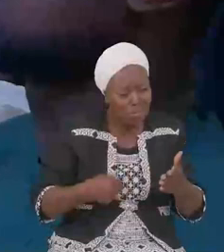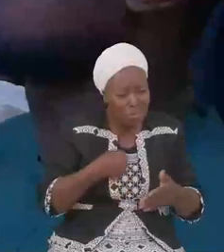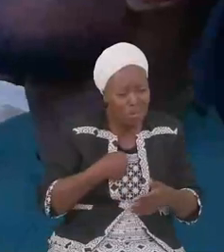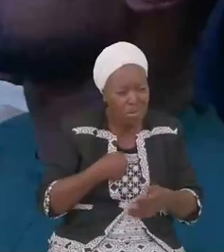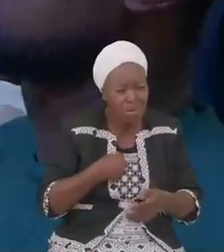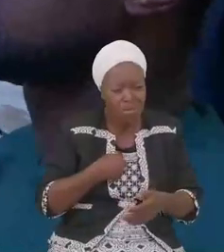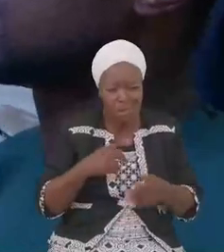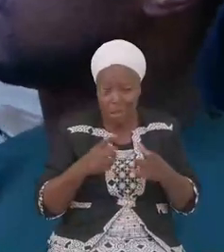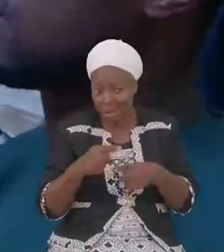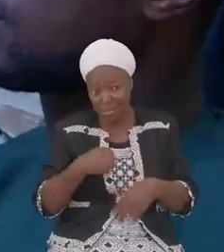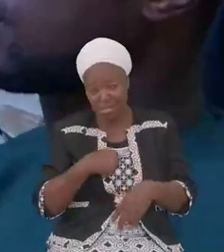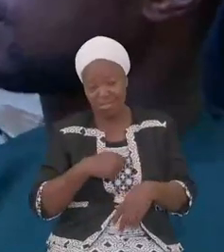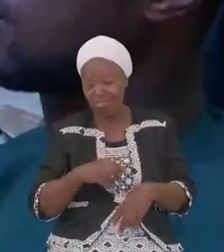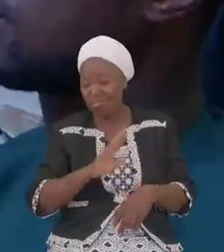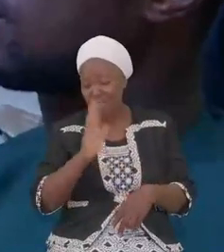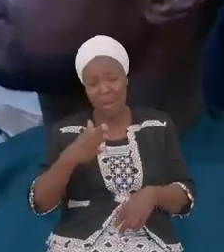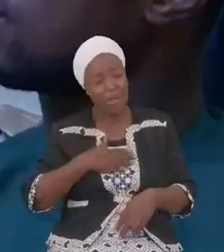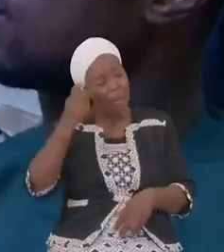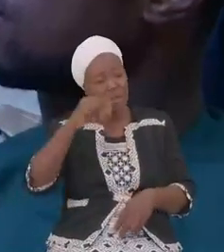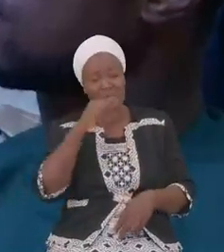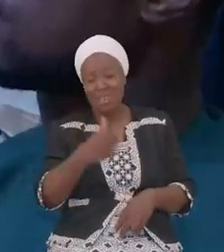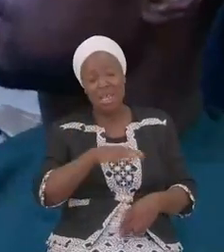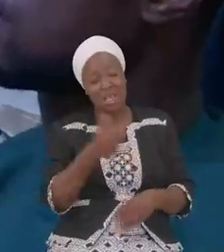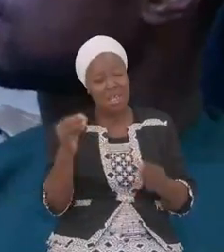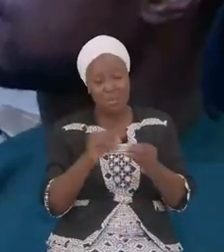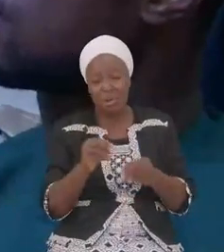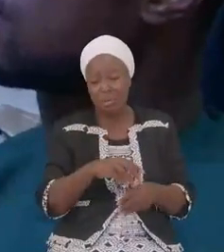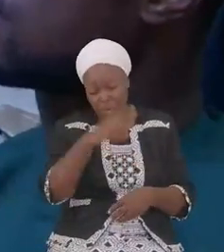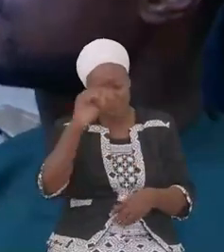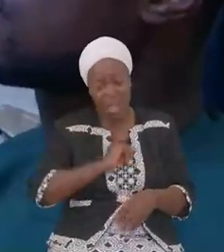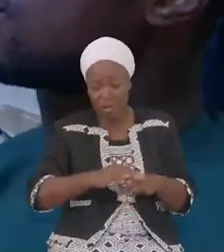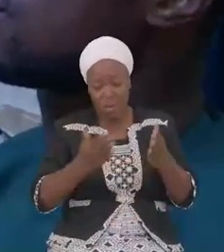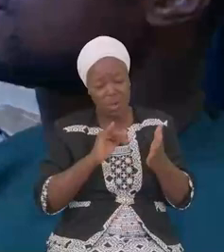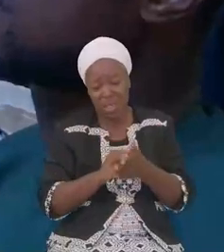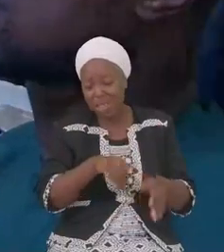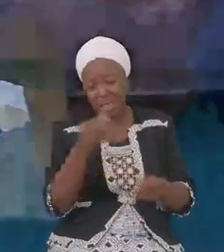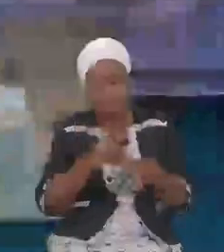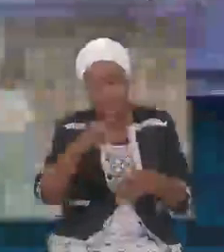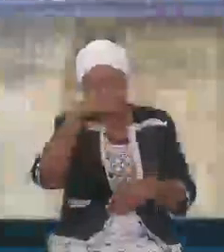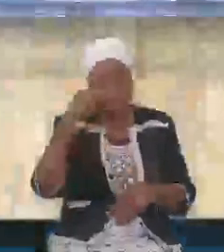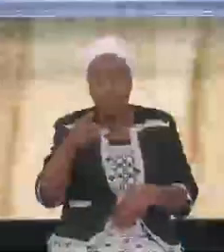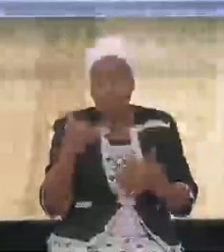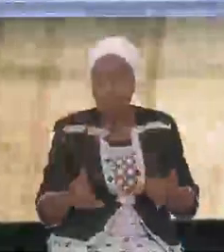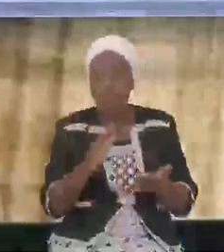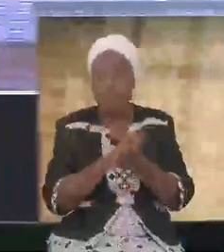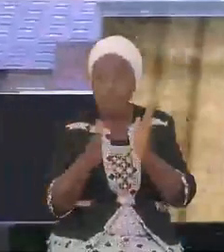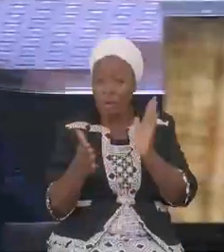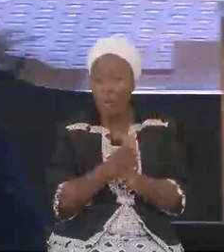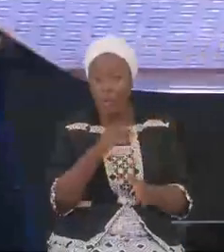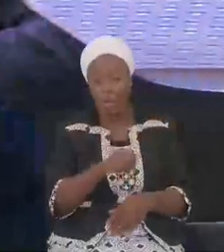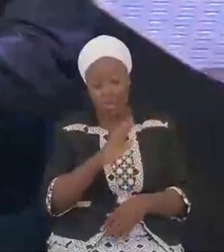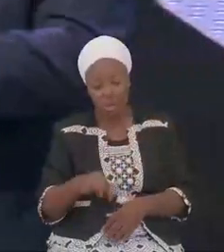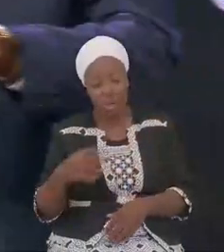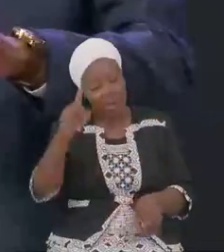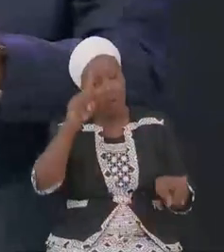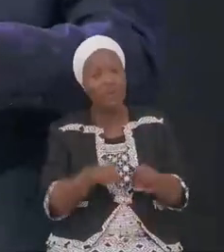et que tu as, mon esprit n'est plus là. Je ne veux plus cela. Pourquoi? Parce que tu es devenu un enfant de